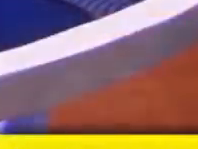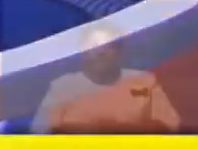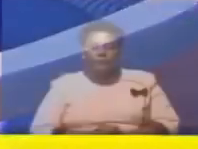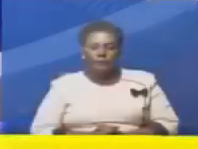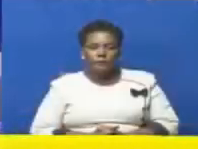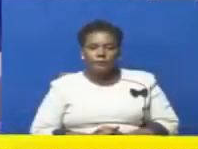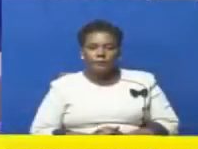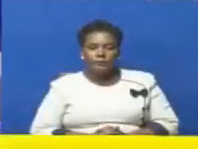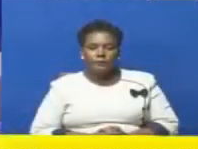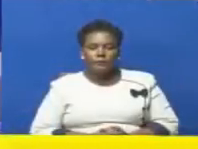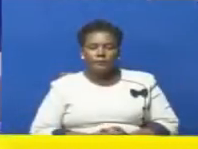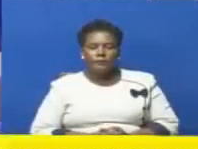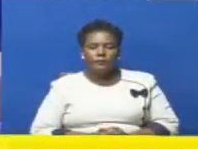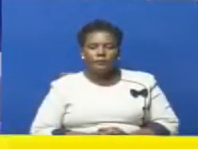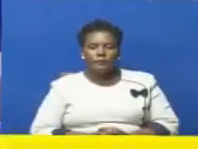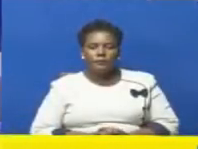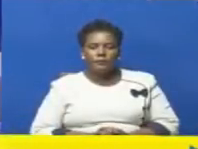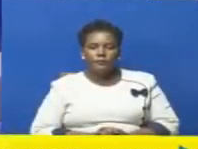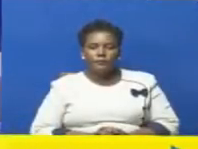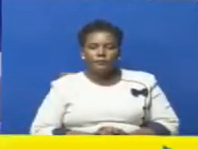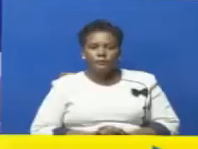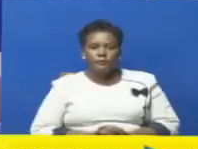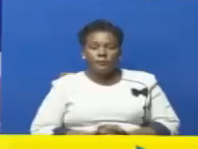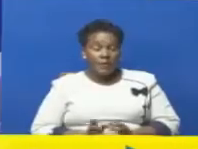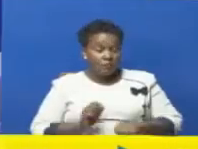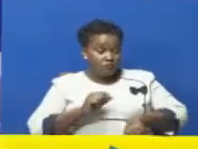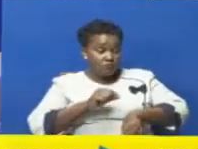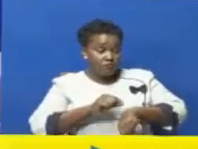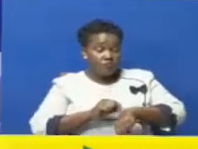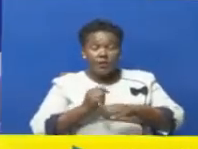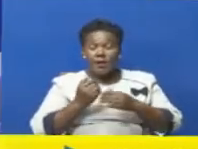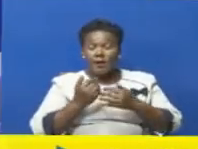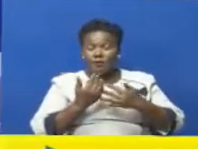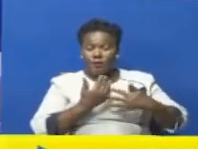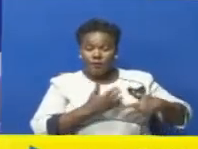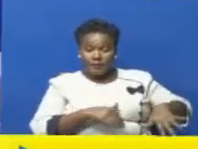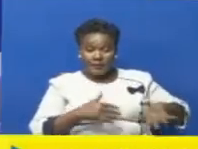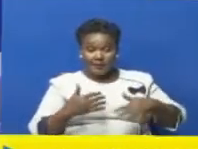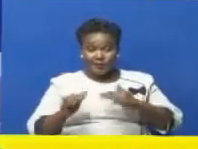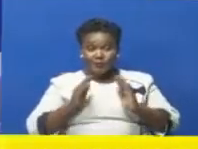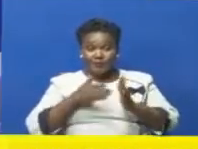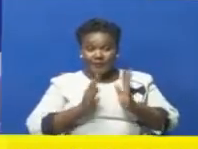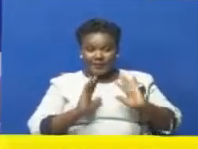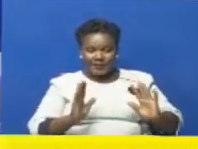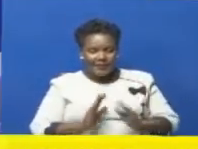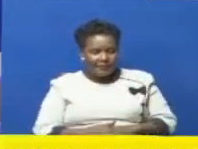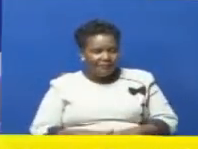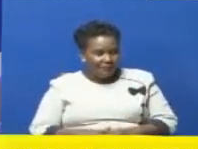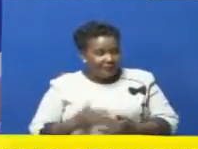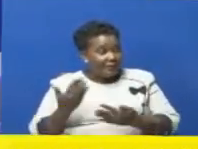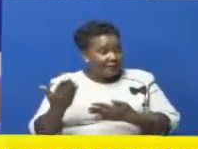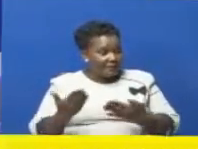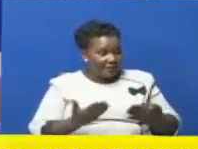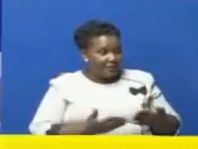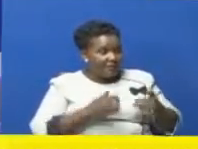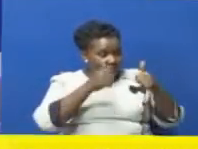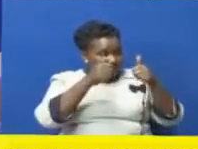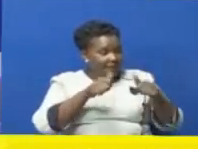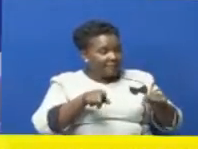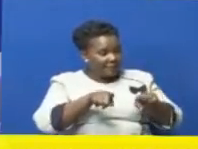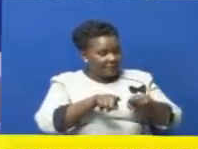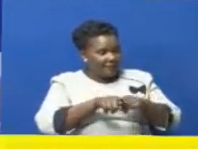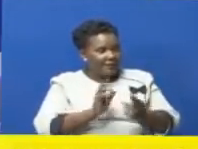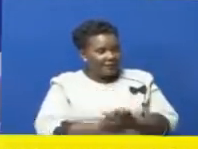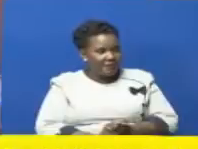Na muda tuliokuwa tunasubiri kwa ajili ya Jaramba hatimaye umewasili. Na sasa nimkaribishe rasmi Abdalla bin